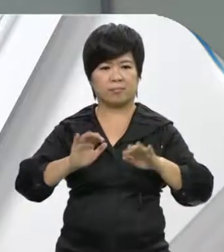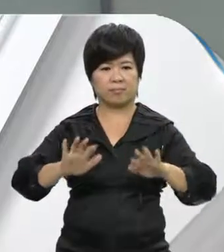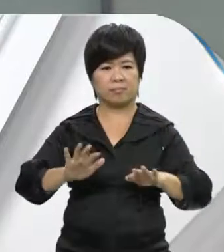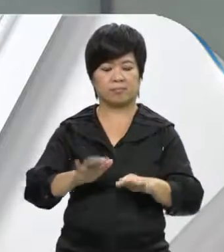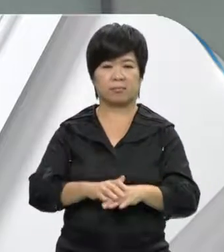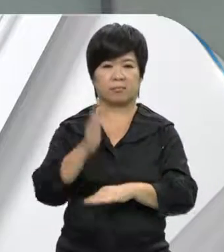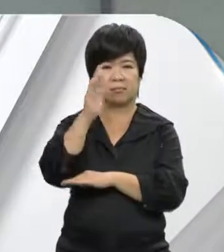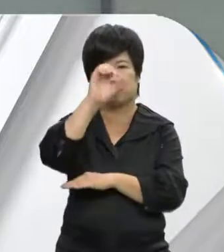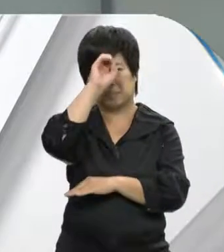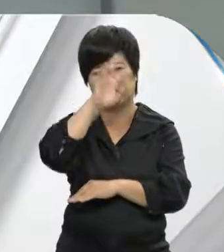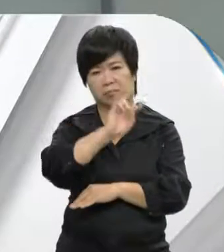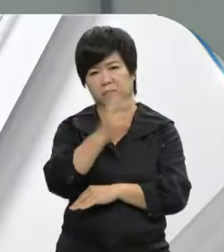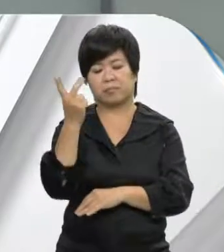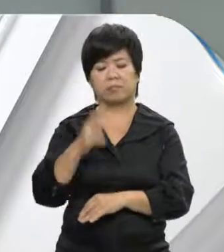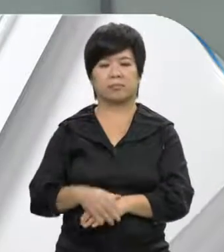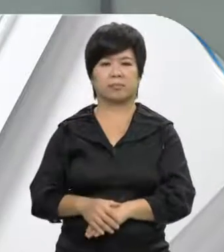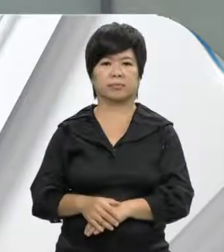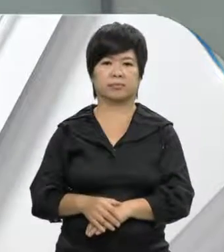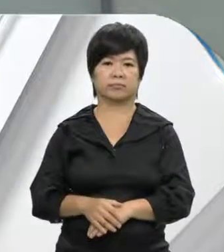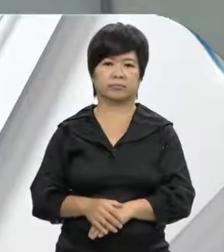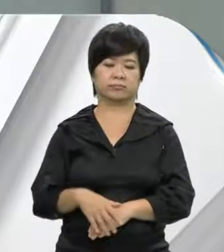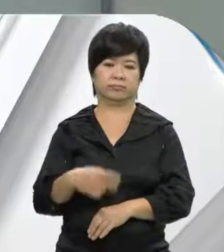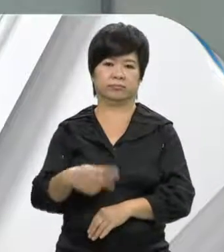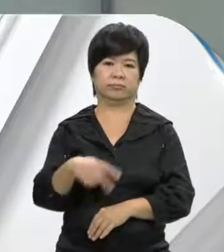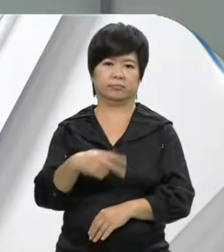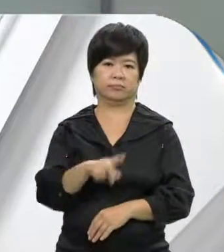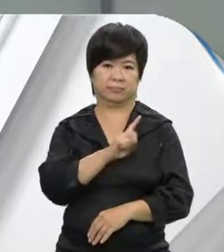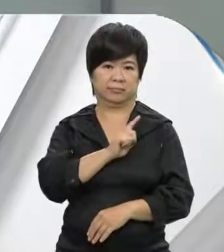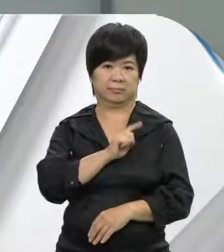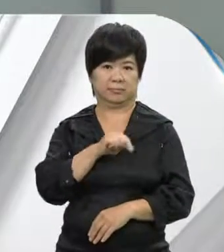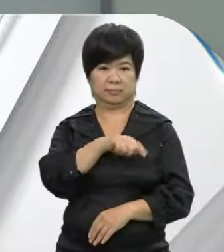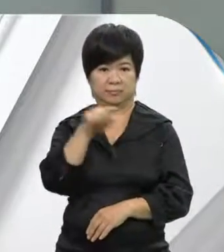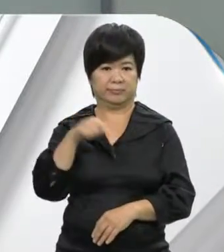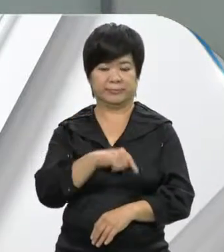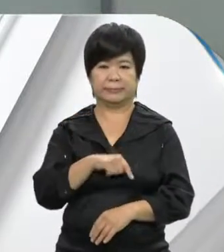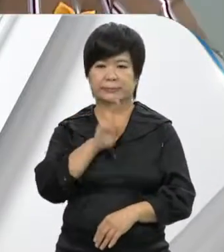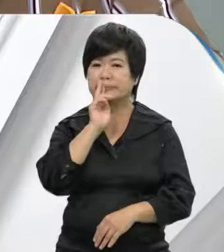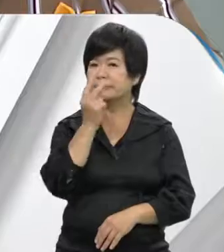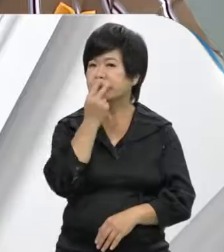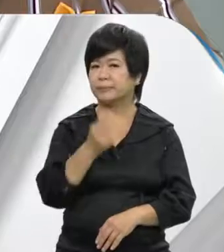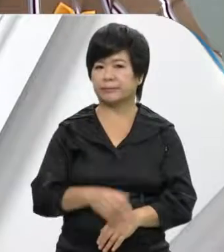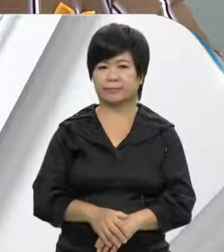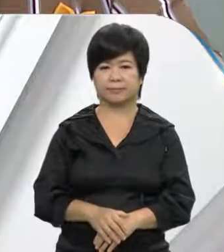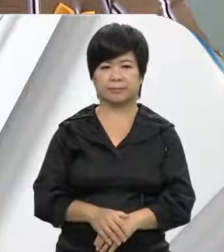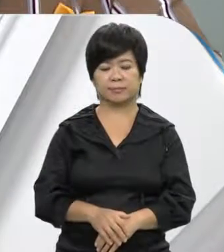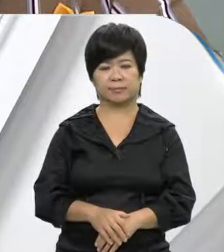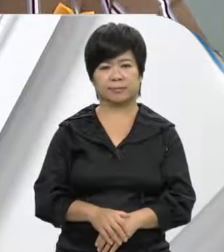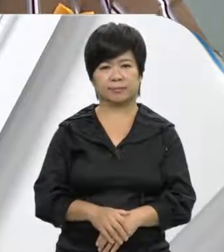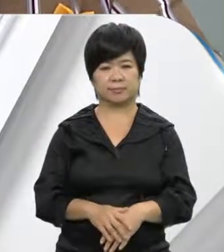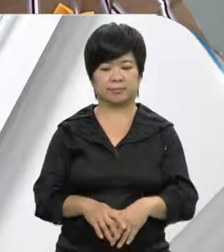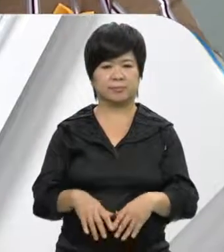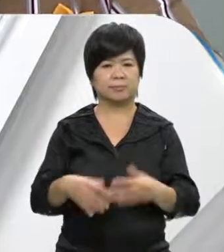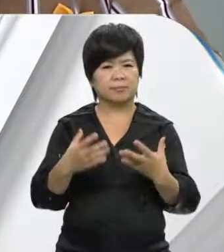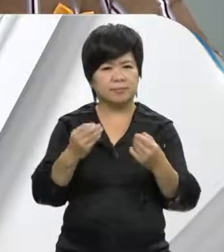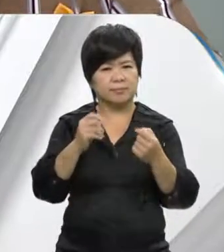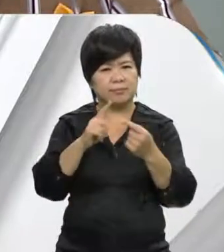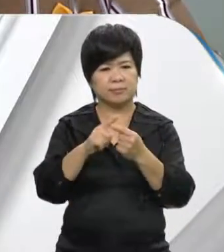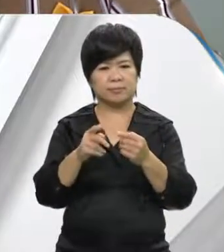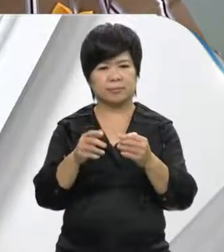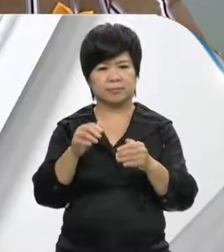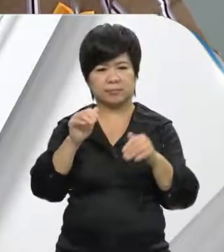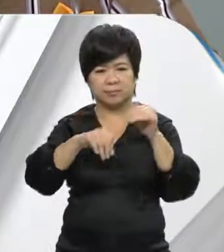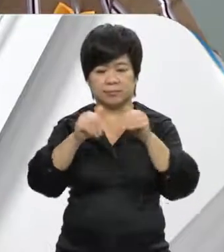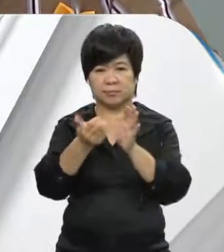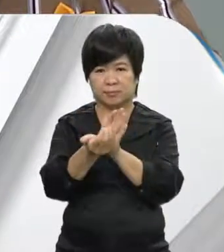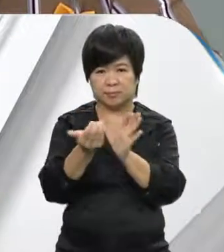党轮替，结果呢？现在自己人呐、打脸自己人， 没有。人在选举